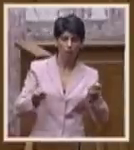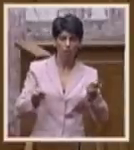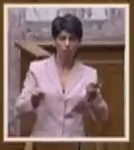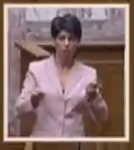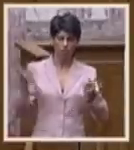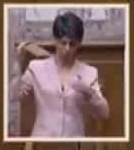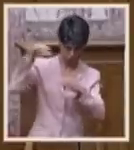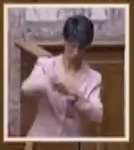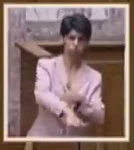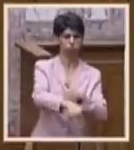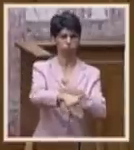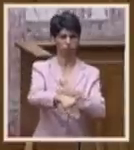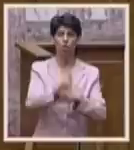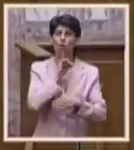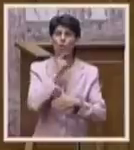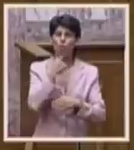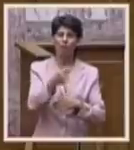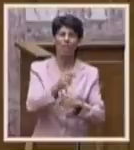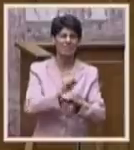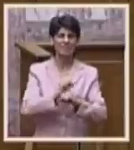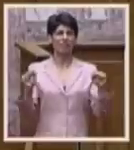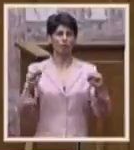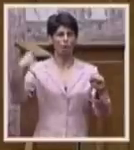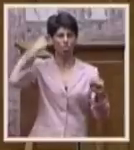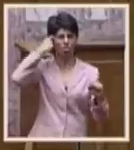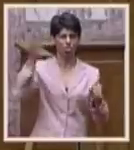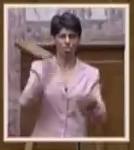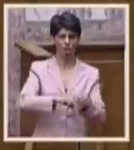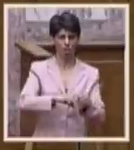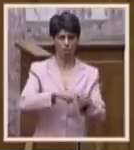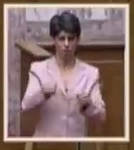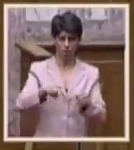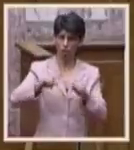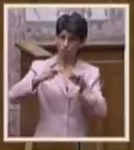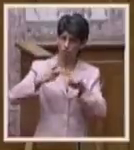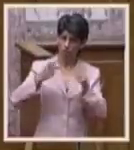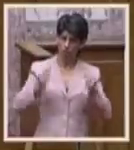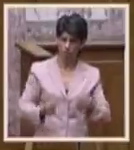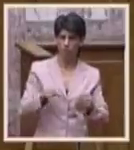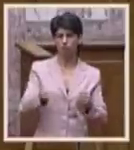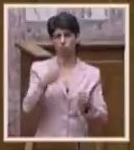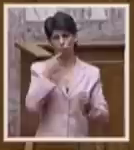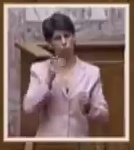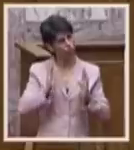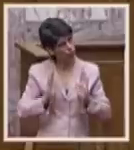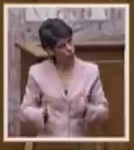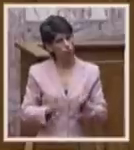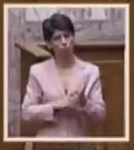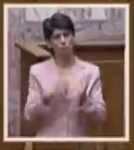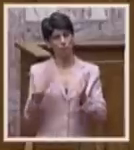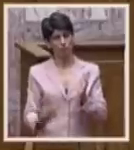χρεοκοπία, έναν ξαφνικό θάνατο, είναι η βάση, η δεύτερη βάση πάνω στην οποία μπορεί και πρέπει να